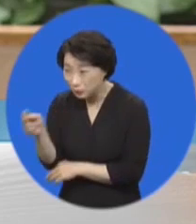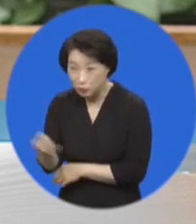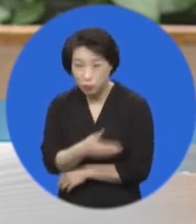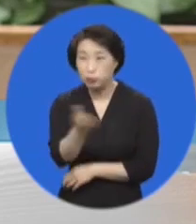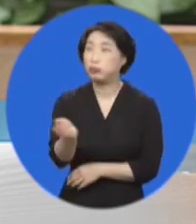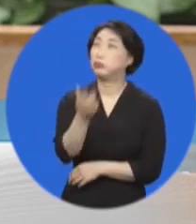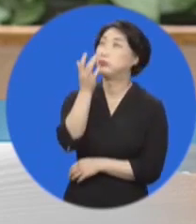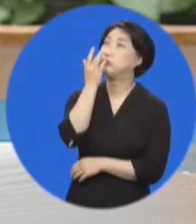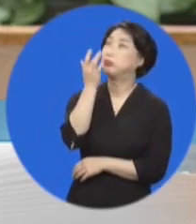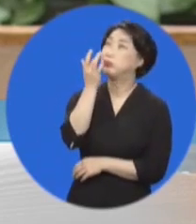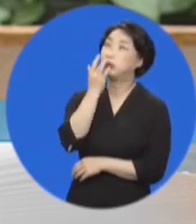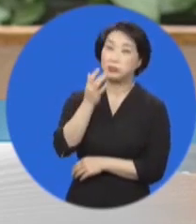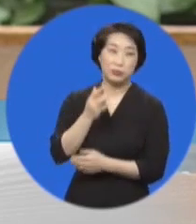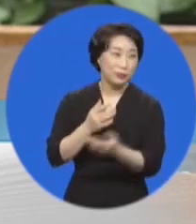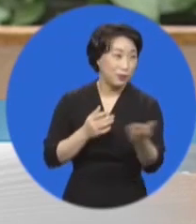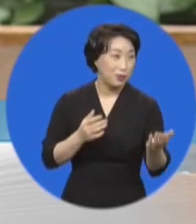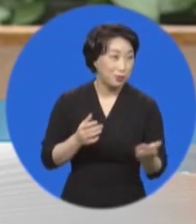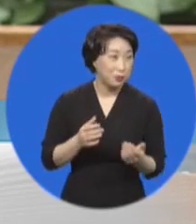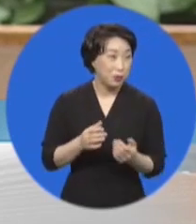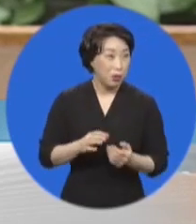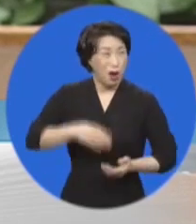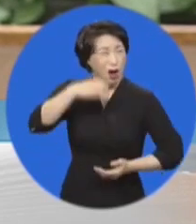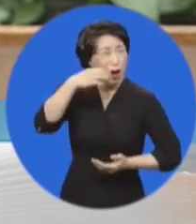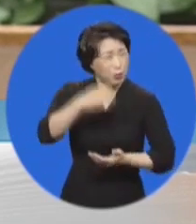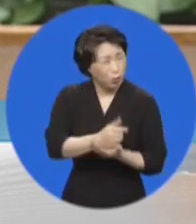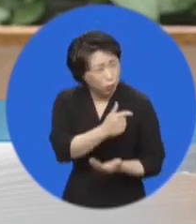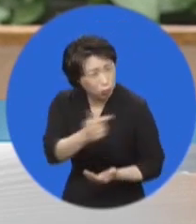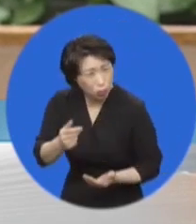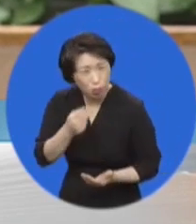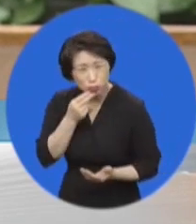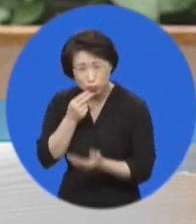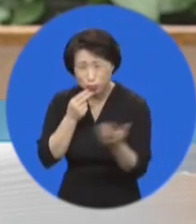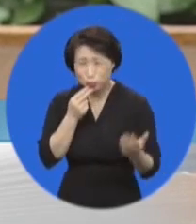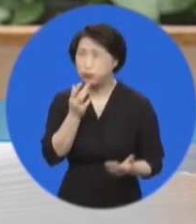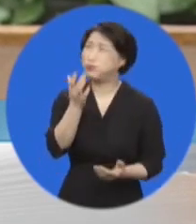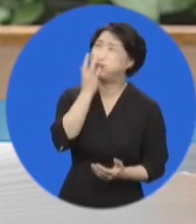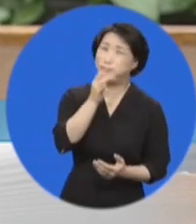대해서 큰 감동이 없는 것 같아요.